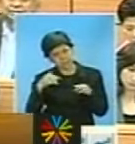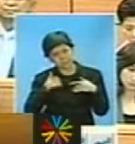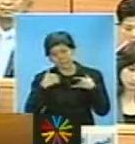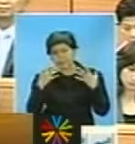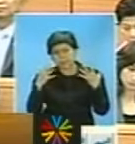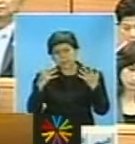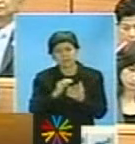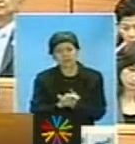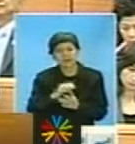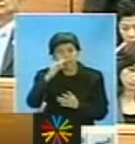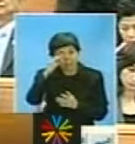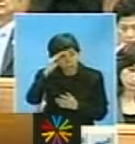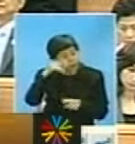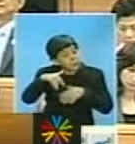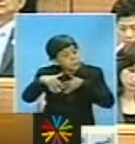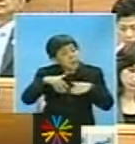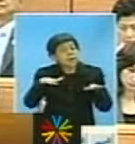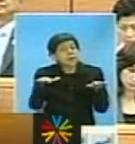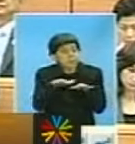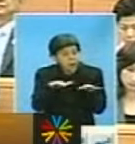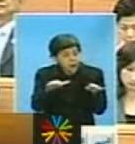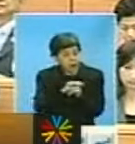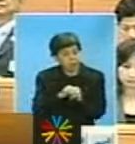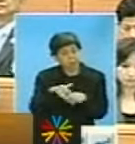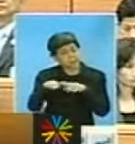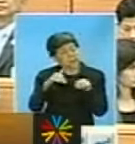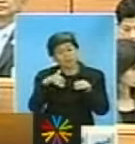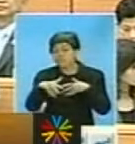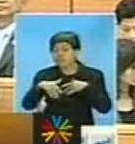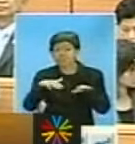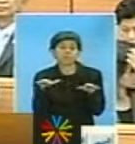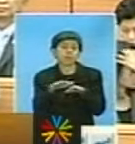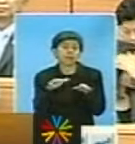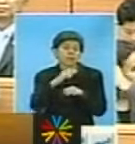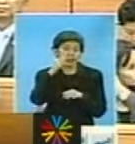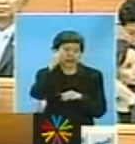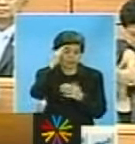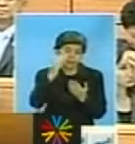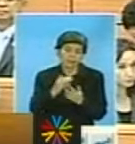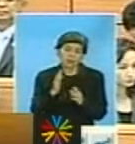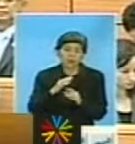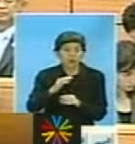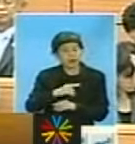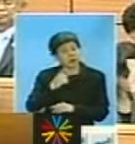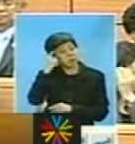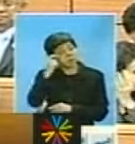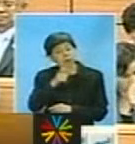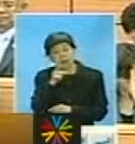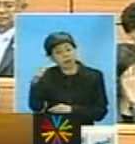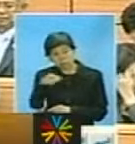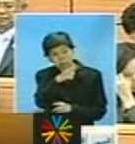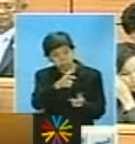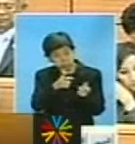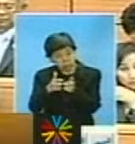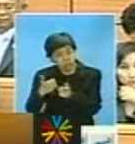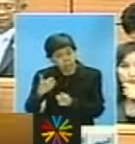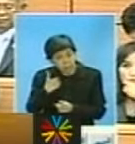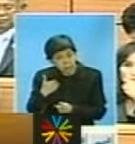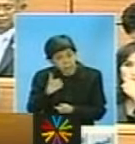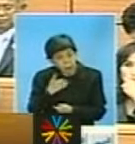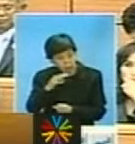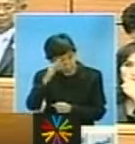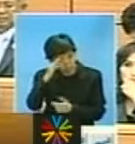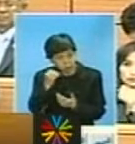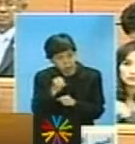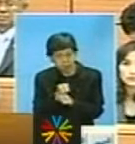ชนทหารเป็นลูกชาวบ้านเป็นลูกประชาคนบ้าที่ไหนไปสั่งให้ทหารฆ่าประชาชนแล้ว